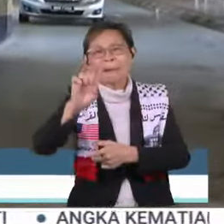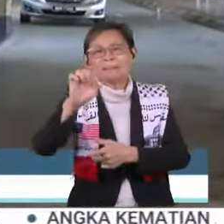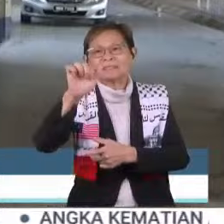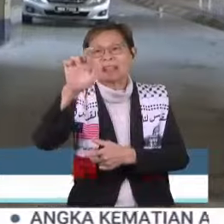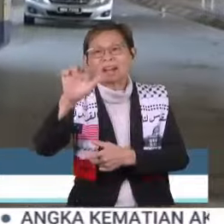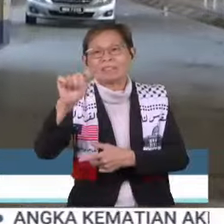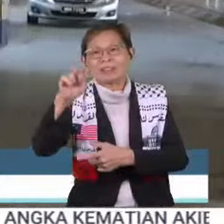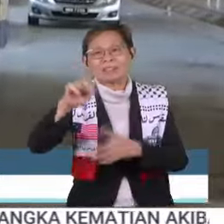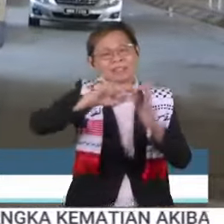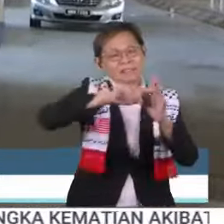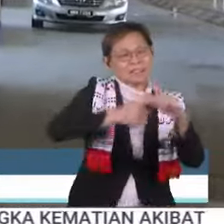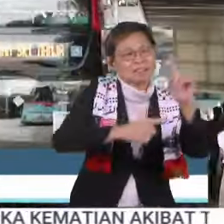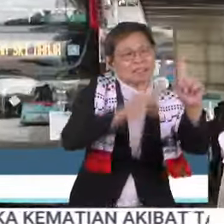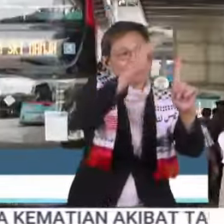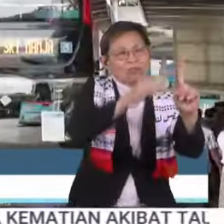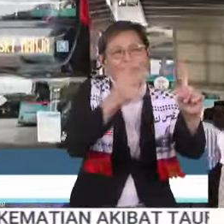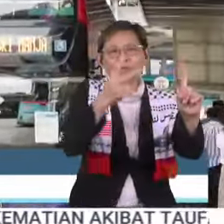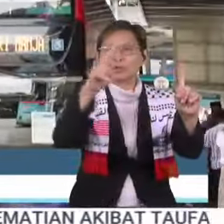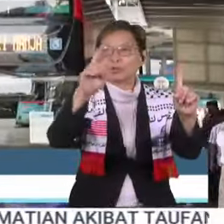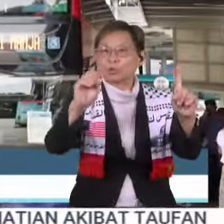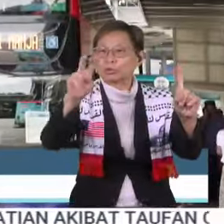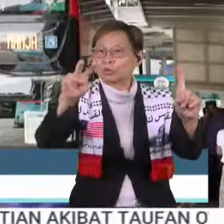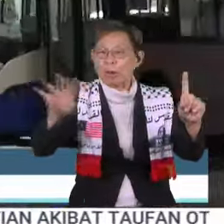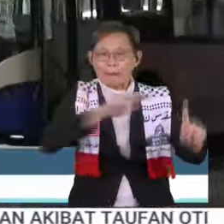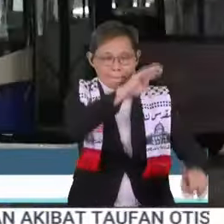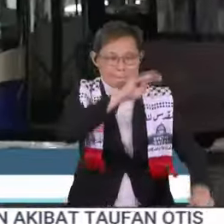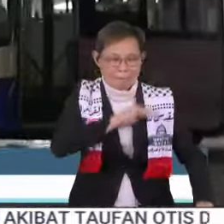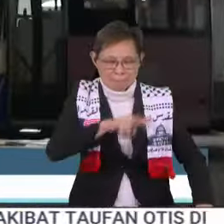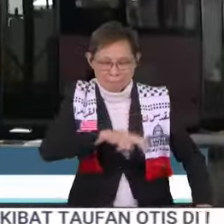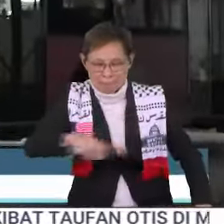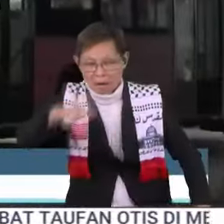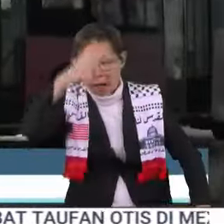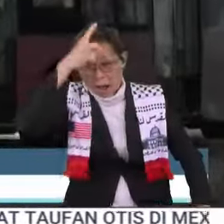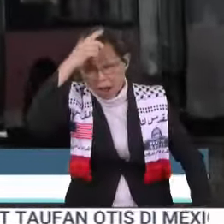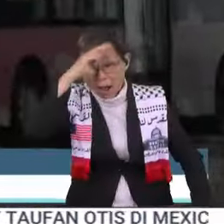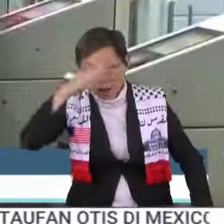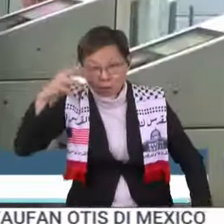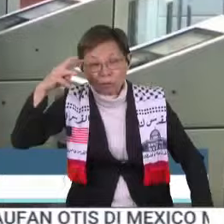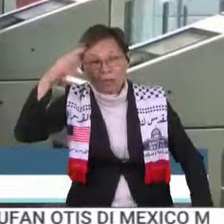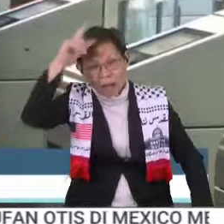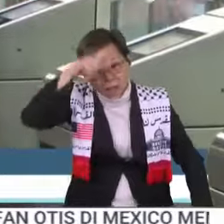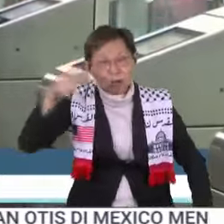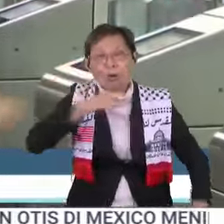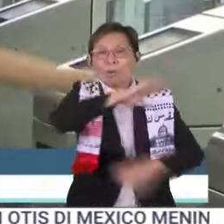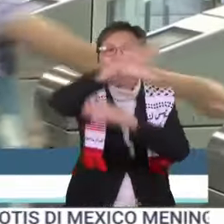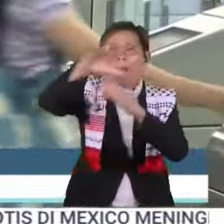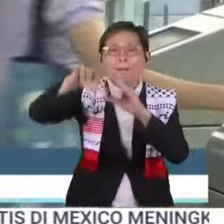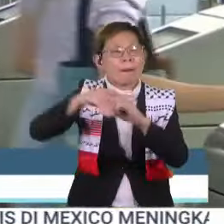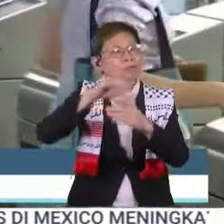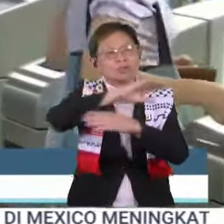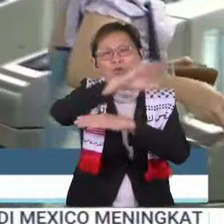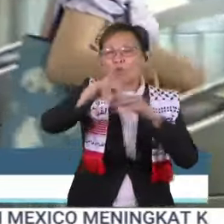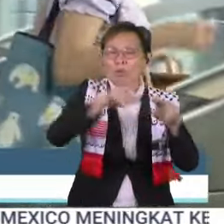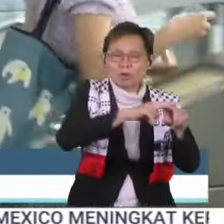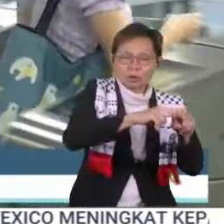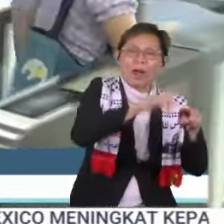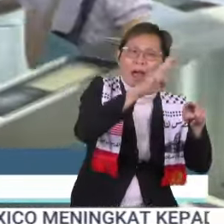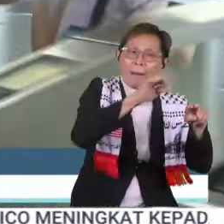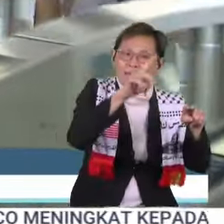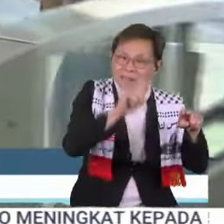mulai 1 Februari 2024. Menteri Pengangkutan Anthony Lok berkata inisiatif itu melibatkan semua perkhidmatan transit aliran masa